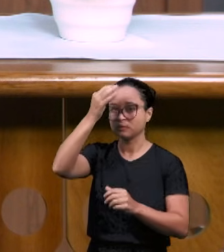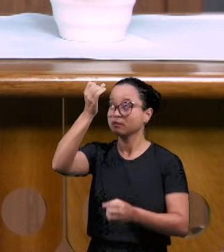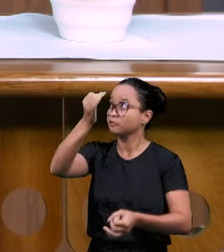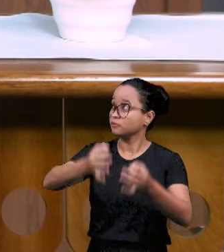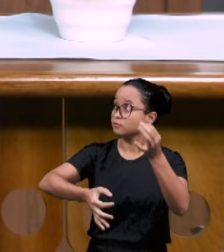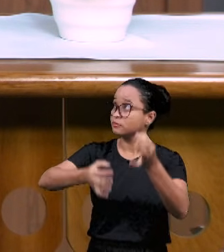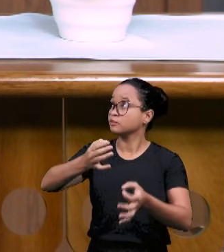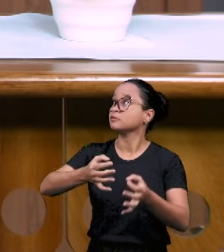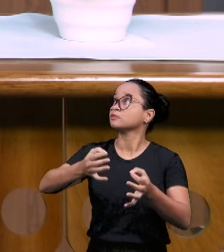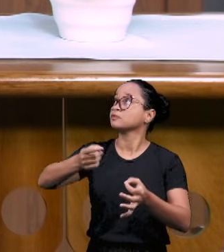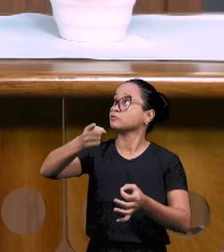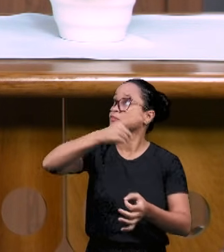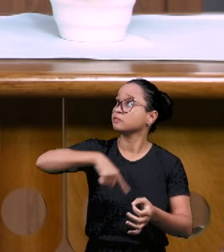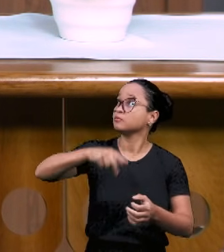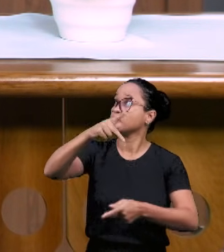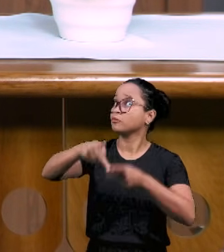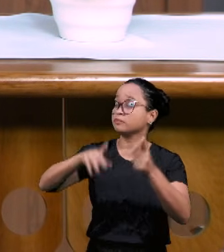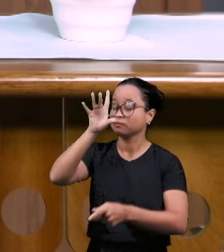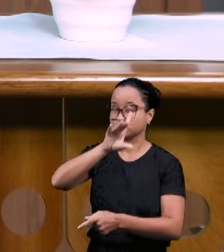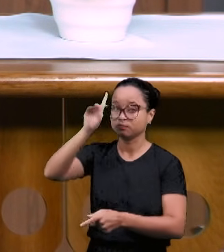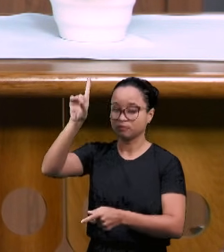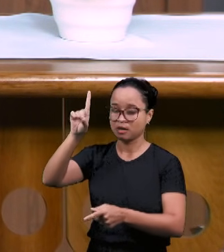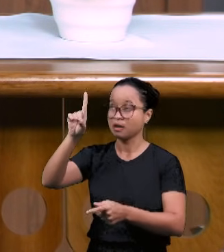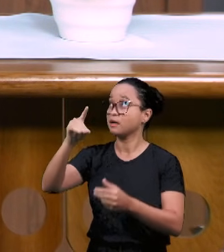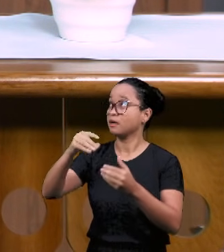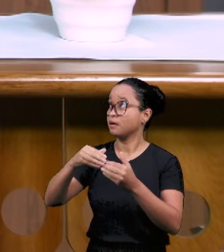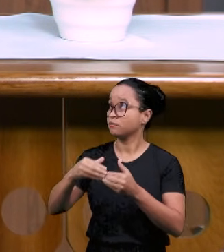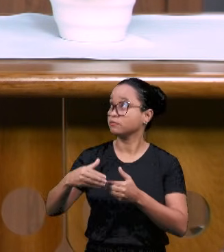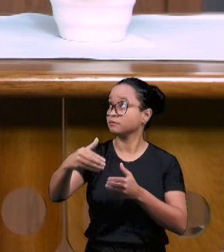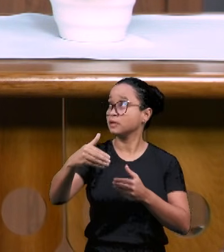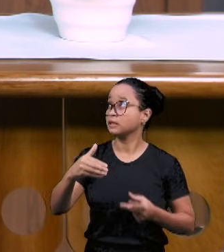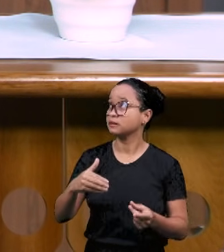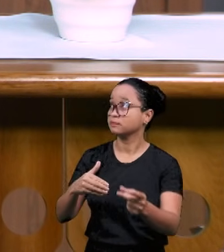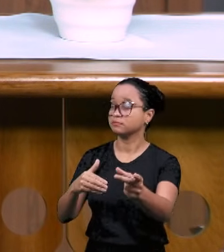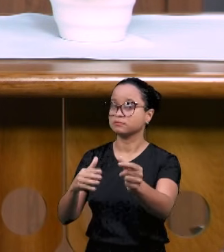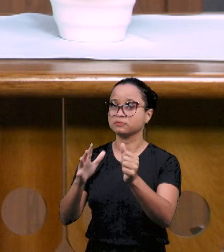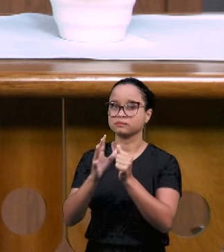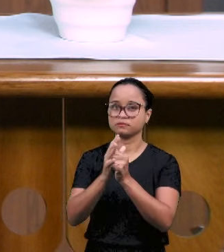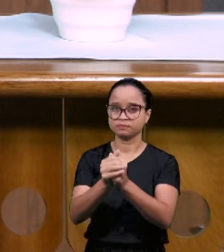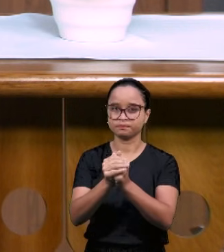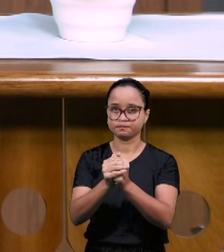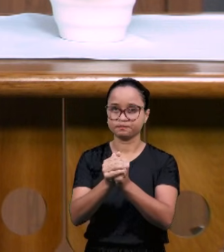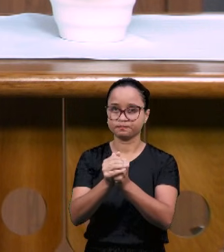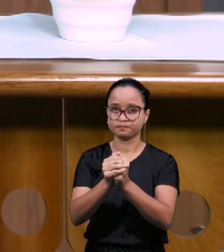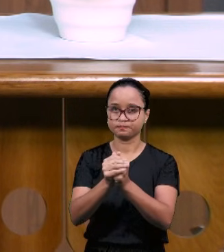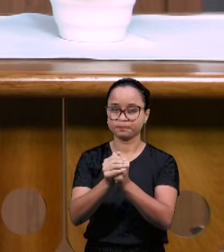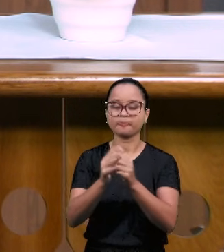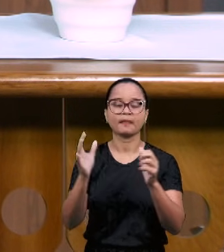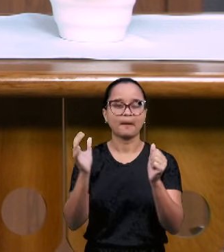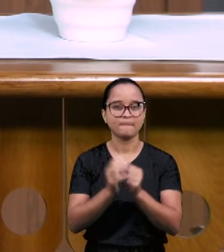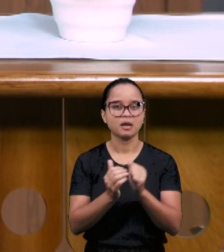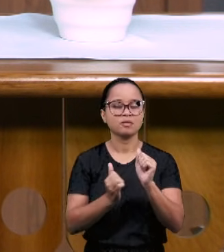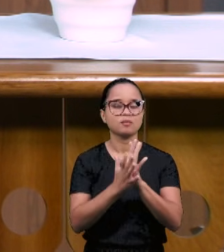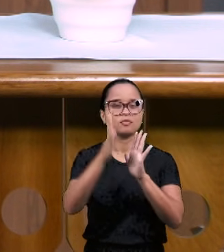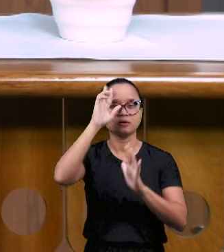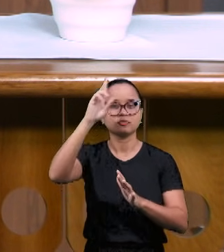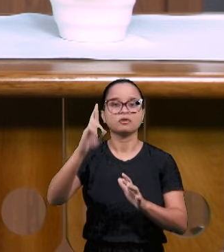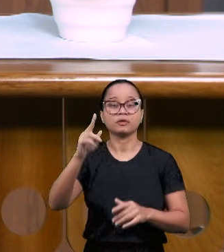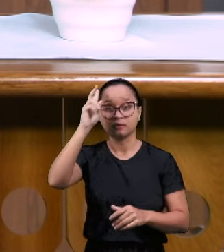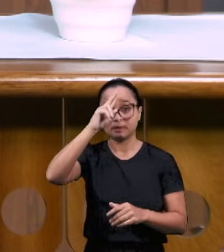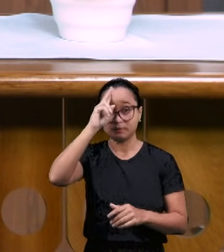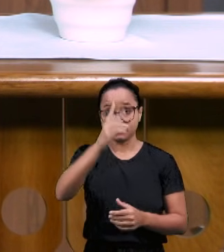reposent sur vous, frères, et tout le peuple de Dieu, depuis maintenant et pour toujours. Amen. Amen. Loué soit le nom du Seigneur. Je veux